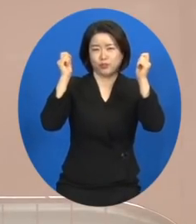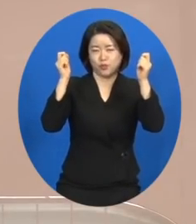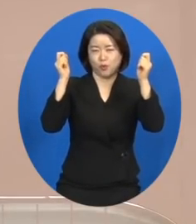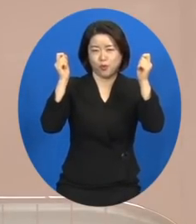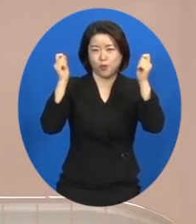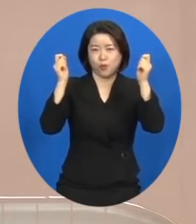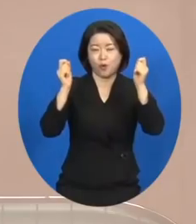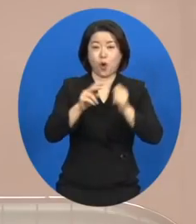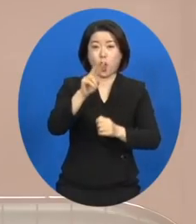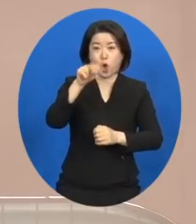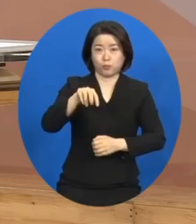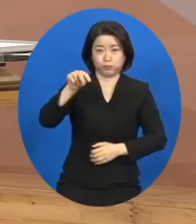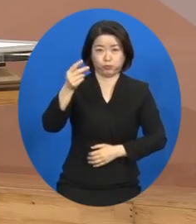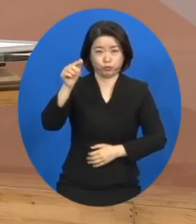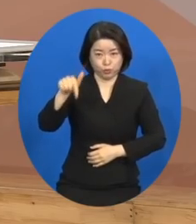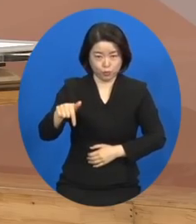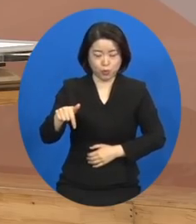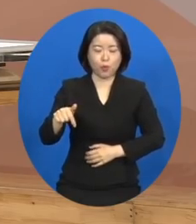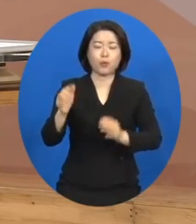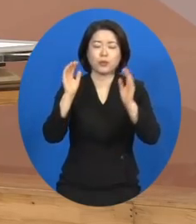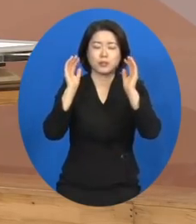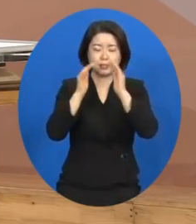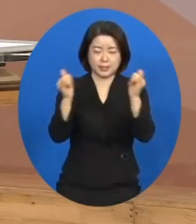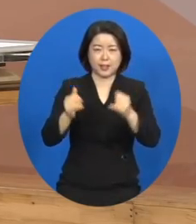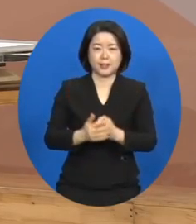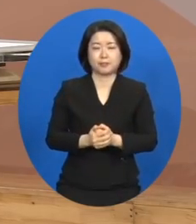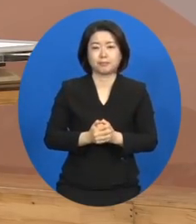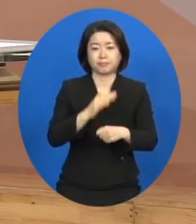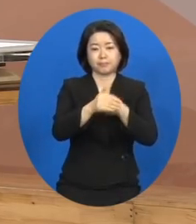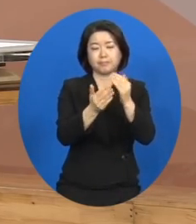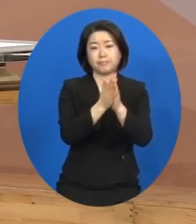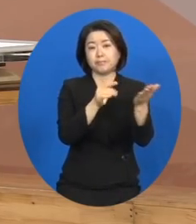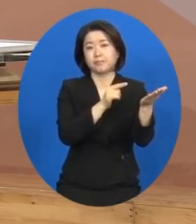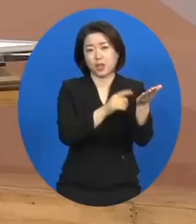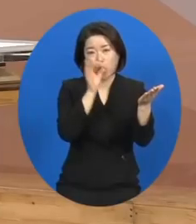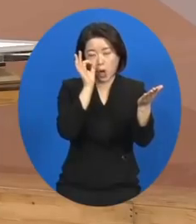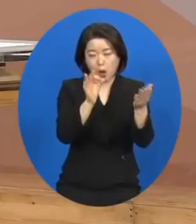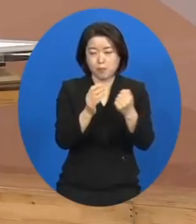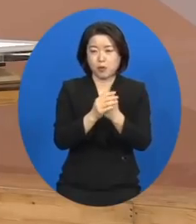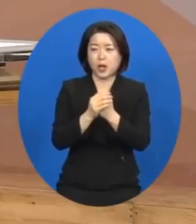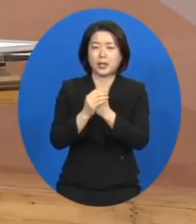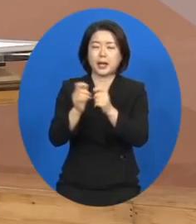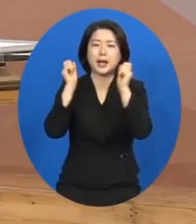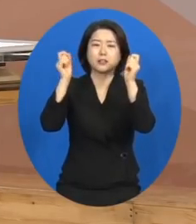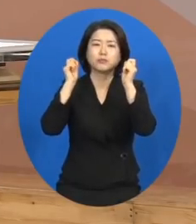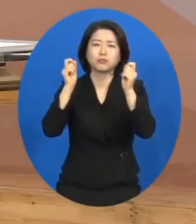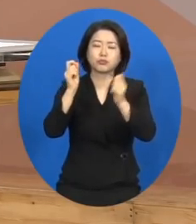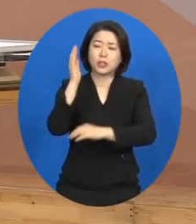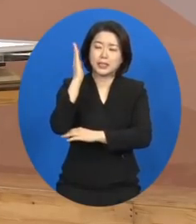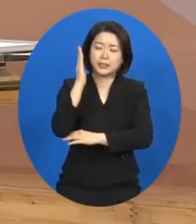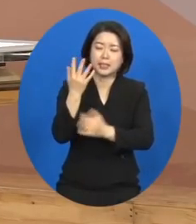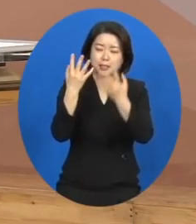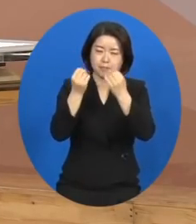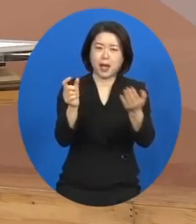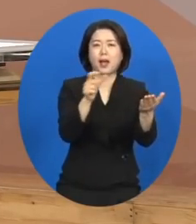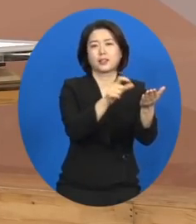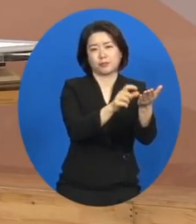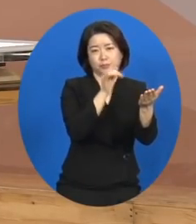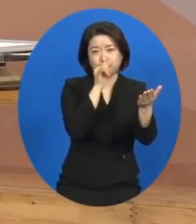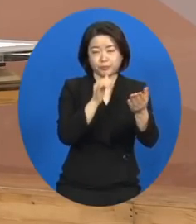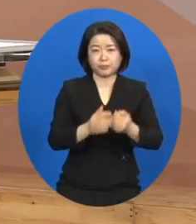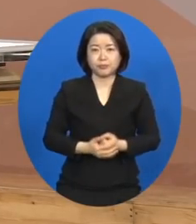무속무당이었습니다. 성경에도 보면 신접한 자, 무당 이야기가 상당수 많이 등장합니다. 예를